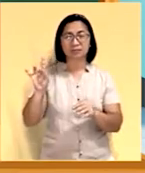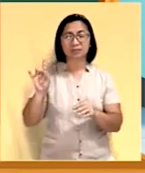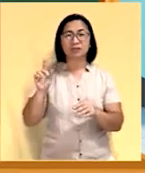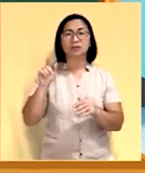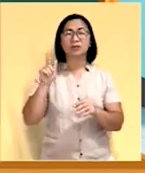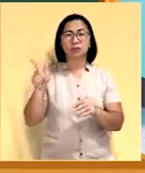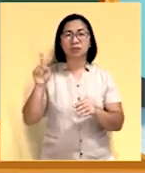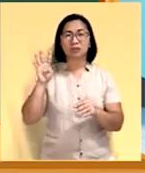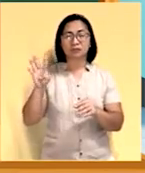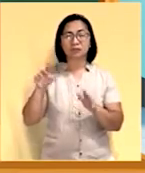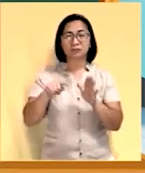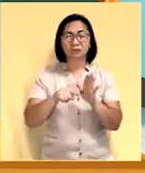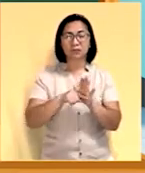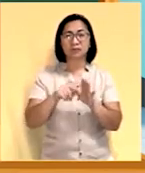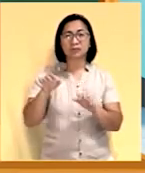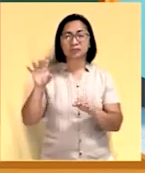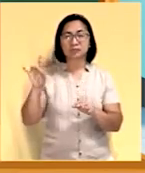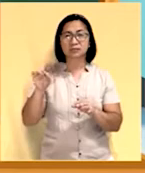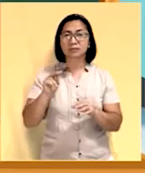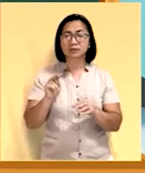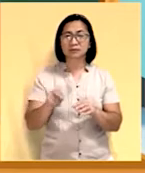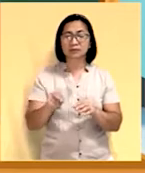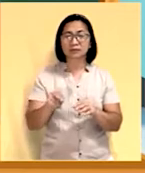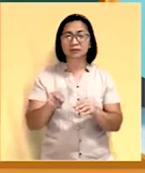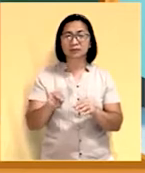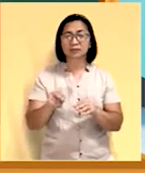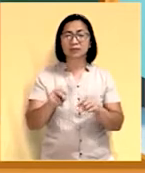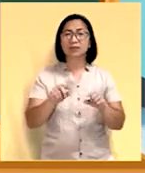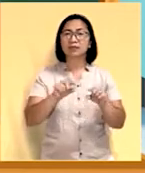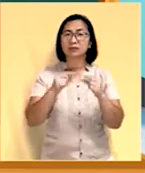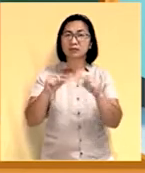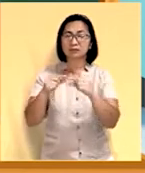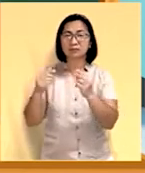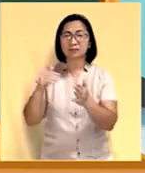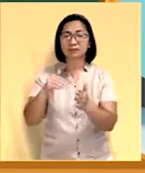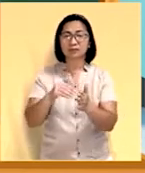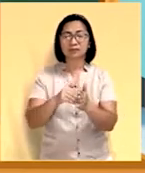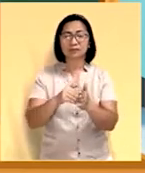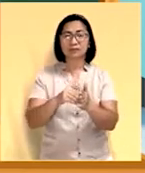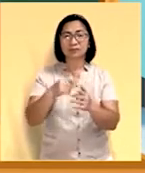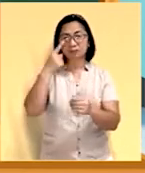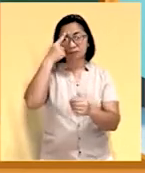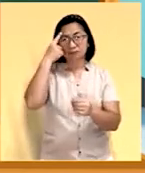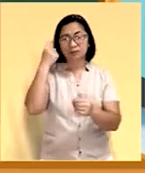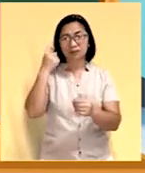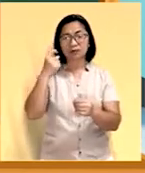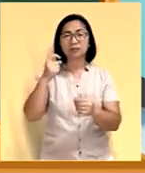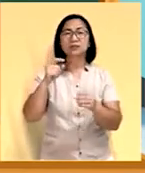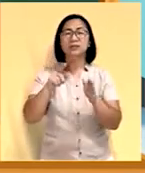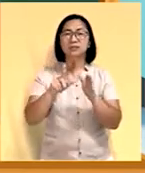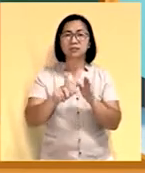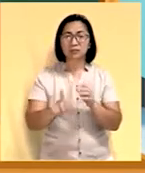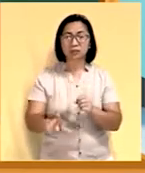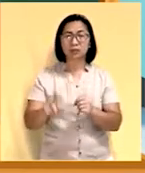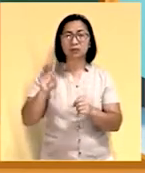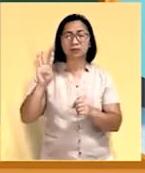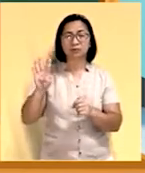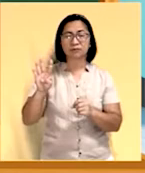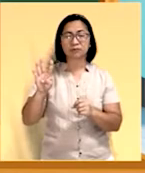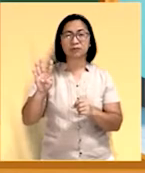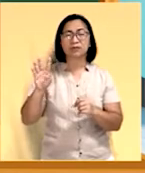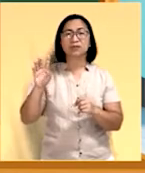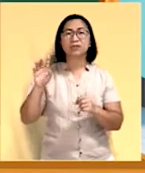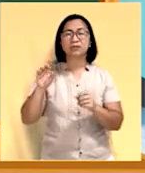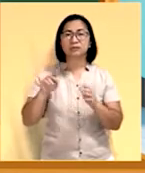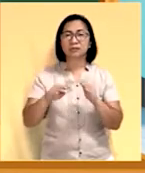Sa 24 minus 8, kailangan mong mag-regroup dahil mas mababa ang 4 kaysa 8 sa